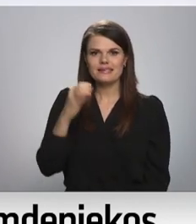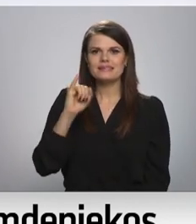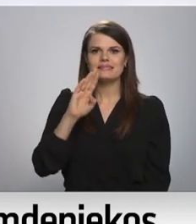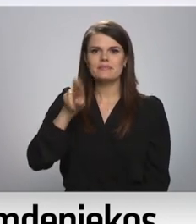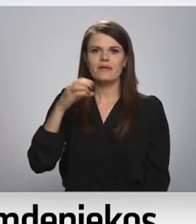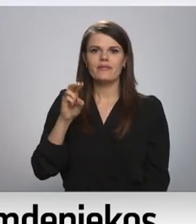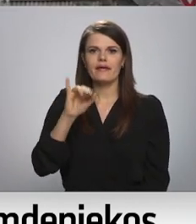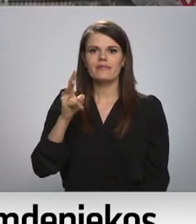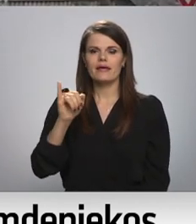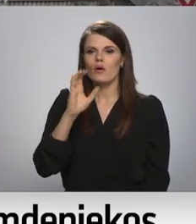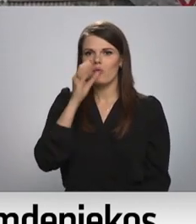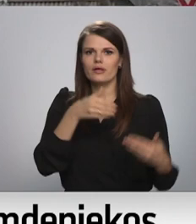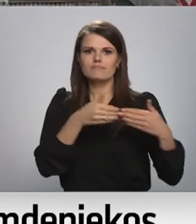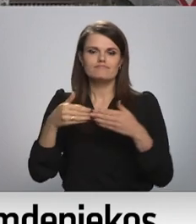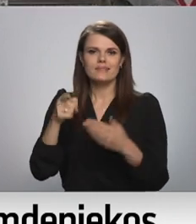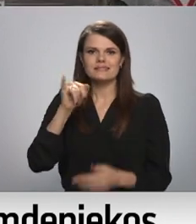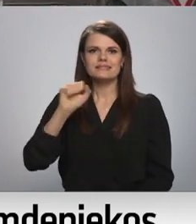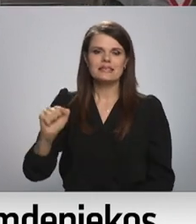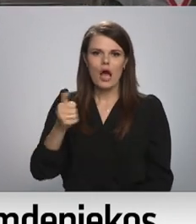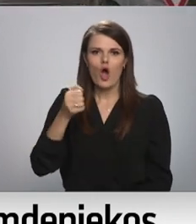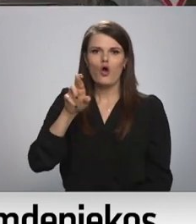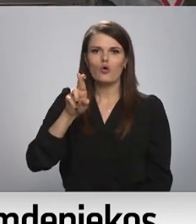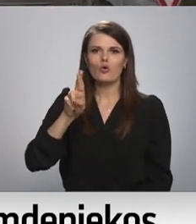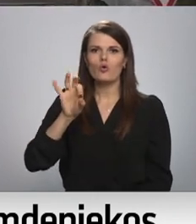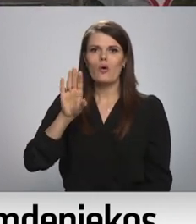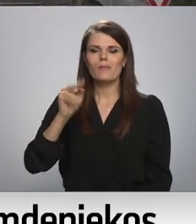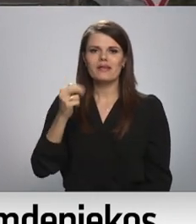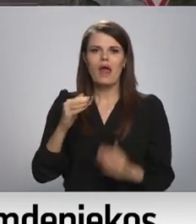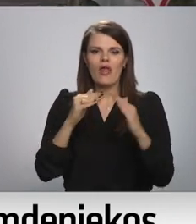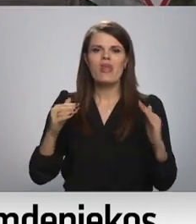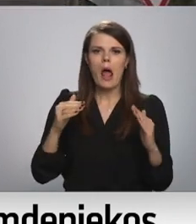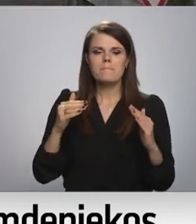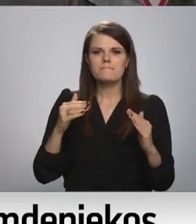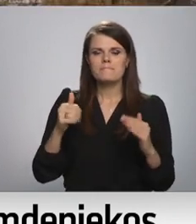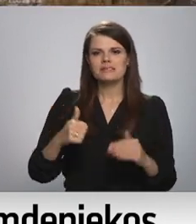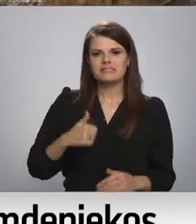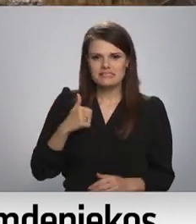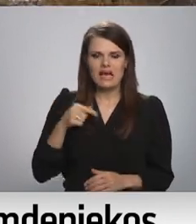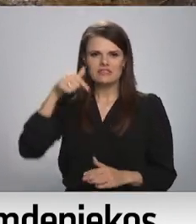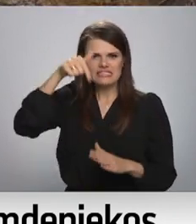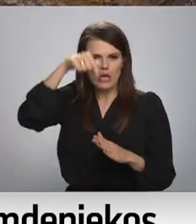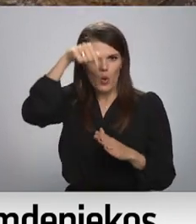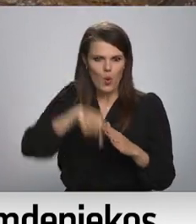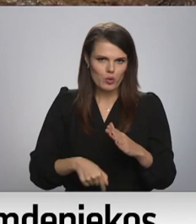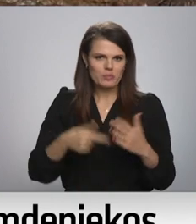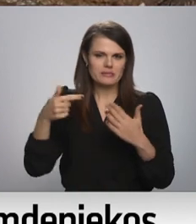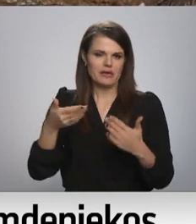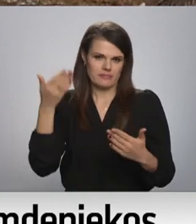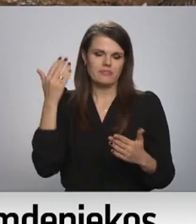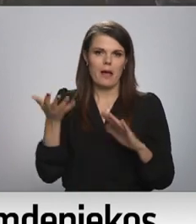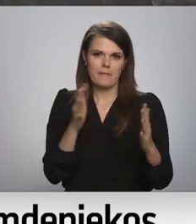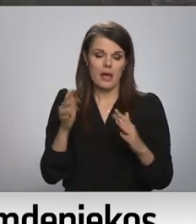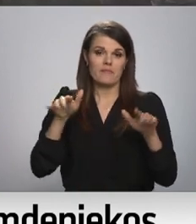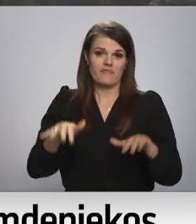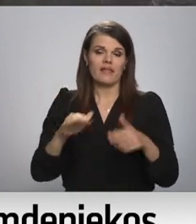Cimdeniekiem ūdeni piegādās Sijā Grobiņas nams servis, ņemot to no pirms aptuveni 7 gadiem izveidota dziļurbuma, kas atrodas pašā ciematā.